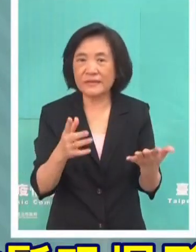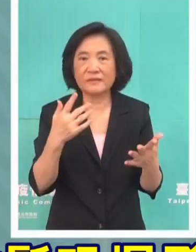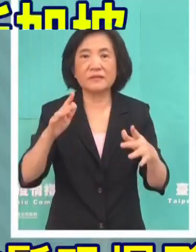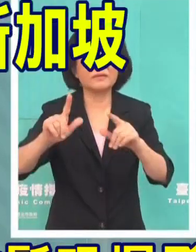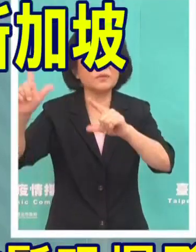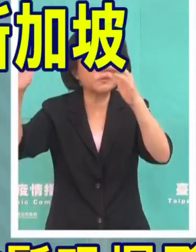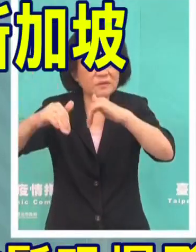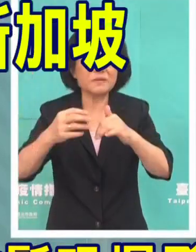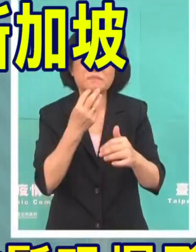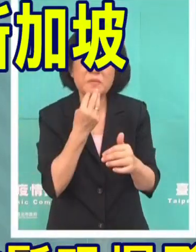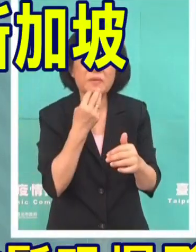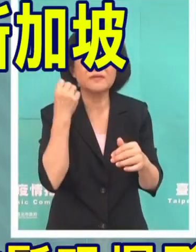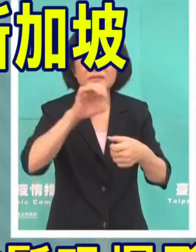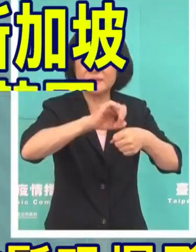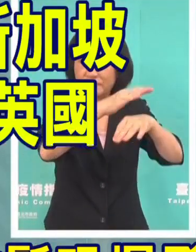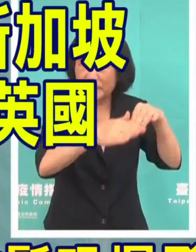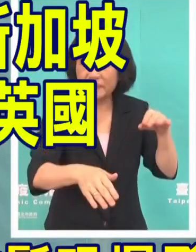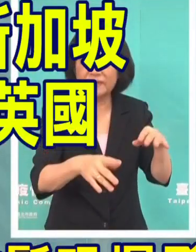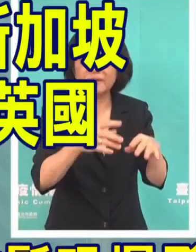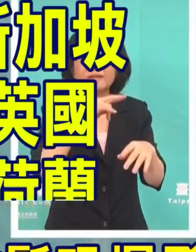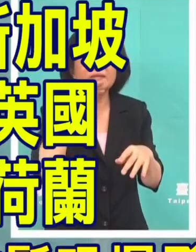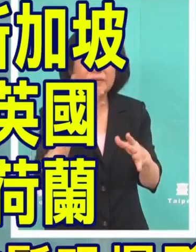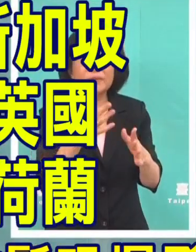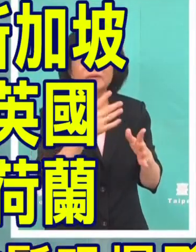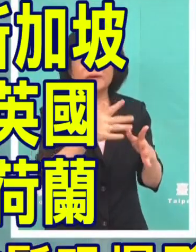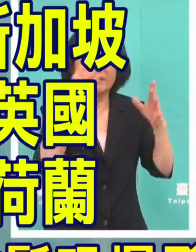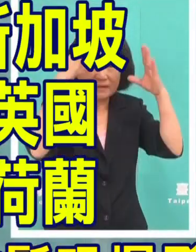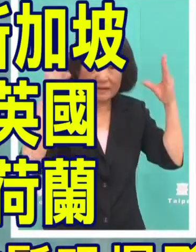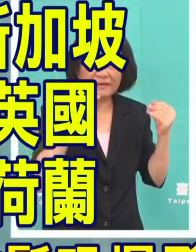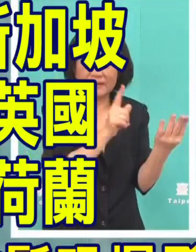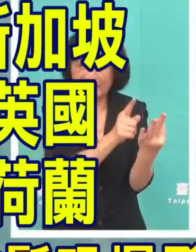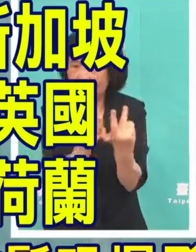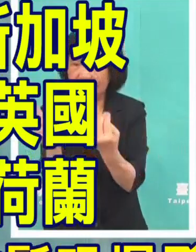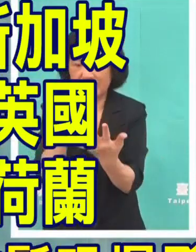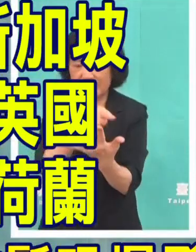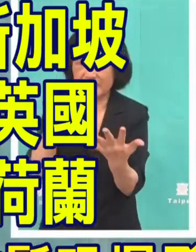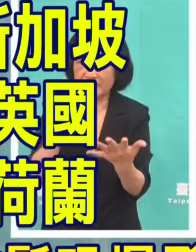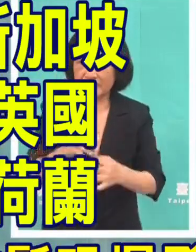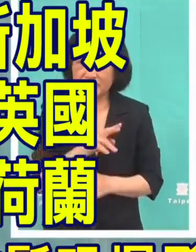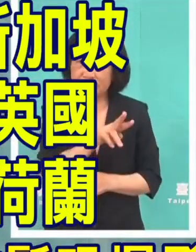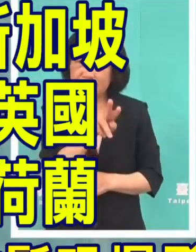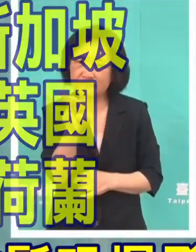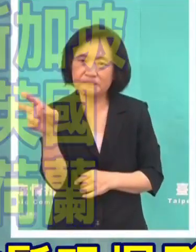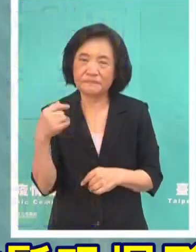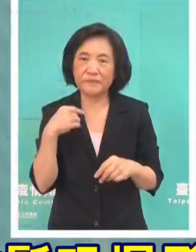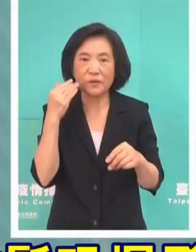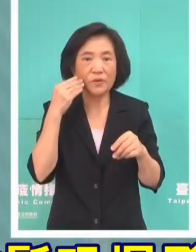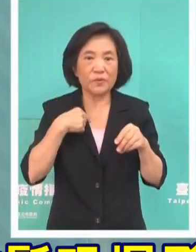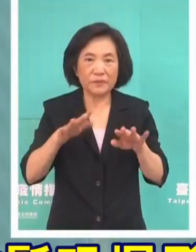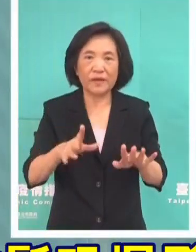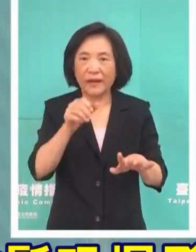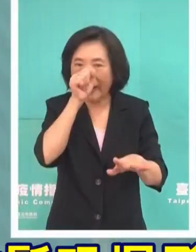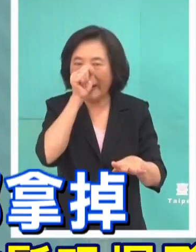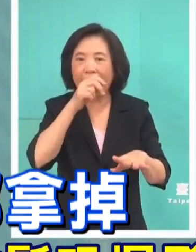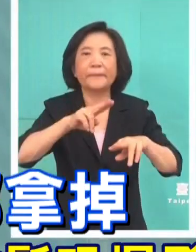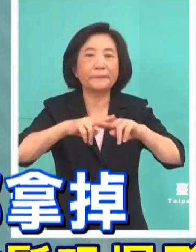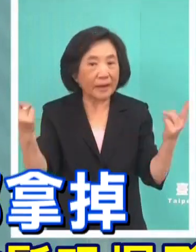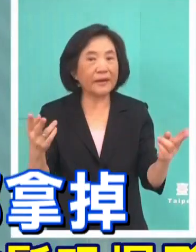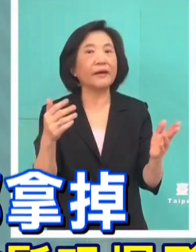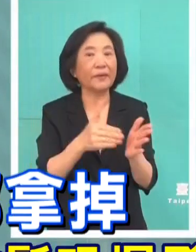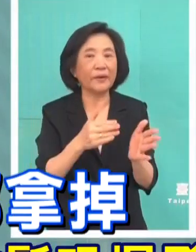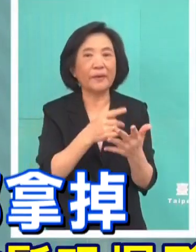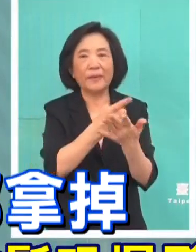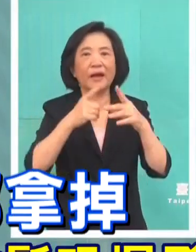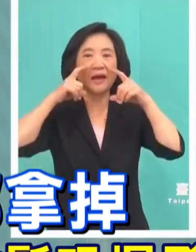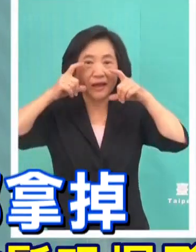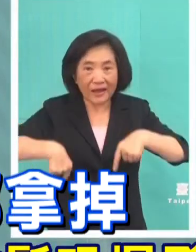京、首尔、新加坡还有英国跟荷兰的例子，你知道？今天如果说好，我们哪一天解封，那那天大家把